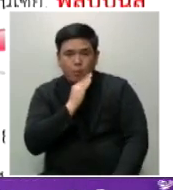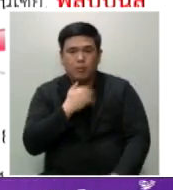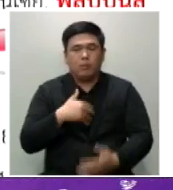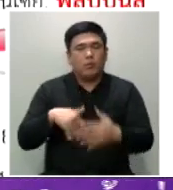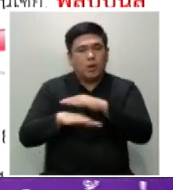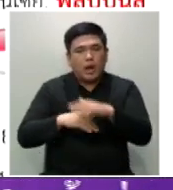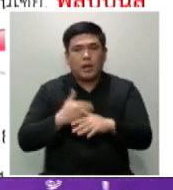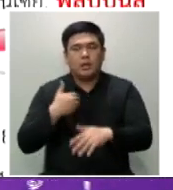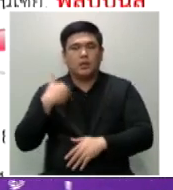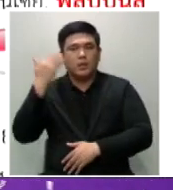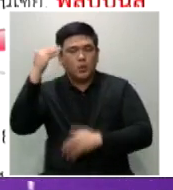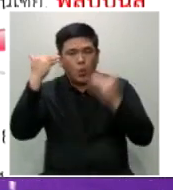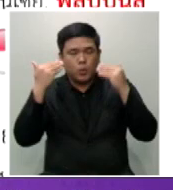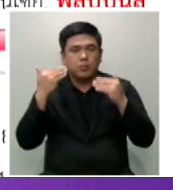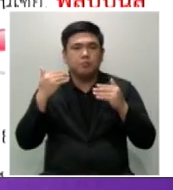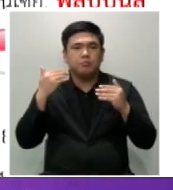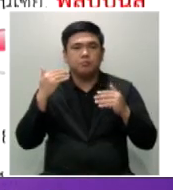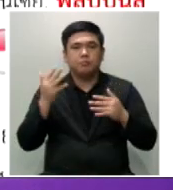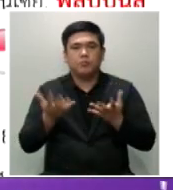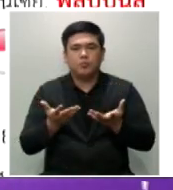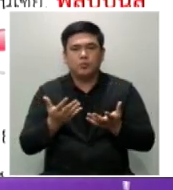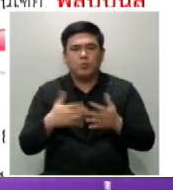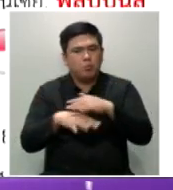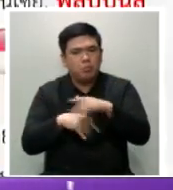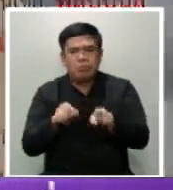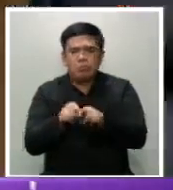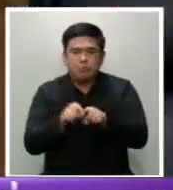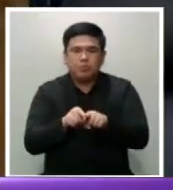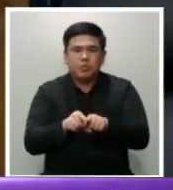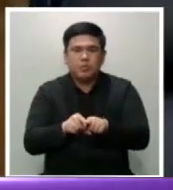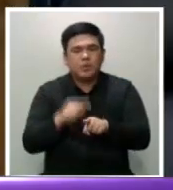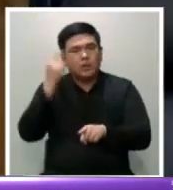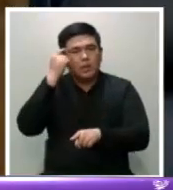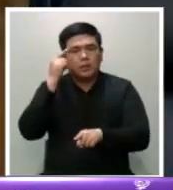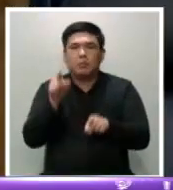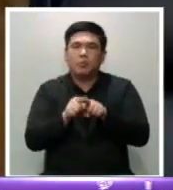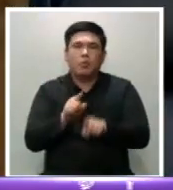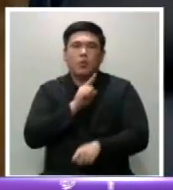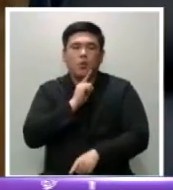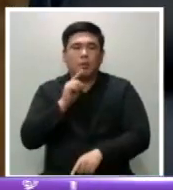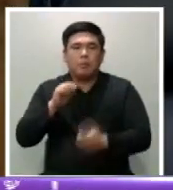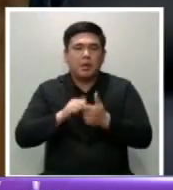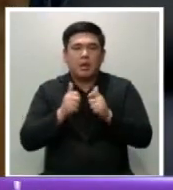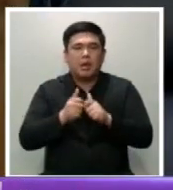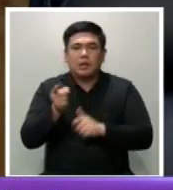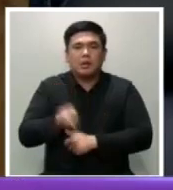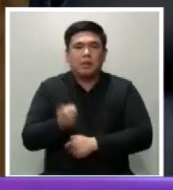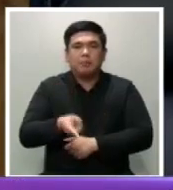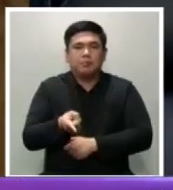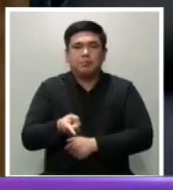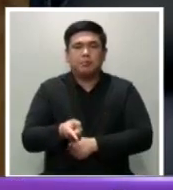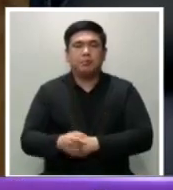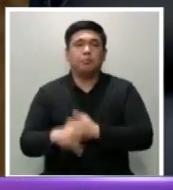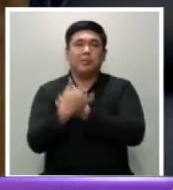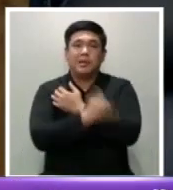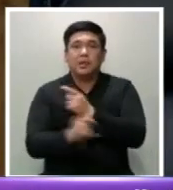ปปินส์และอินโดนีเซียก็น่าจะเท็จด้วยแล้วก็เป็นไปตามคาดว่าอยู่มาเขาก็นำบุหรี่จากประเทศฟิลิป